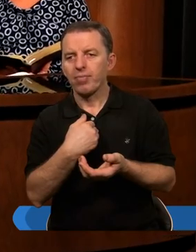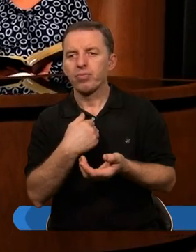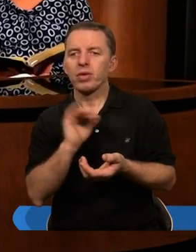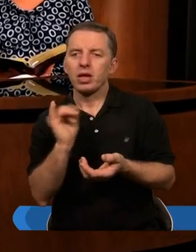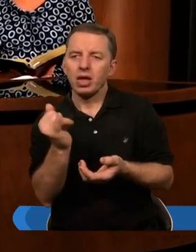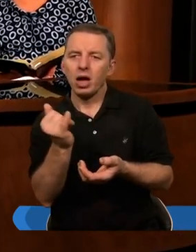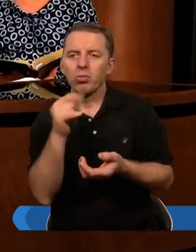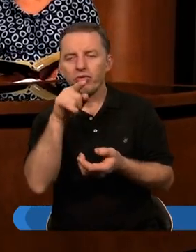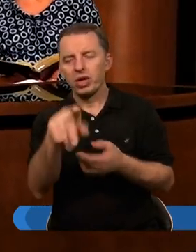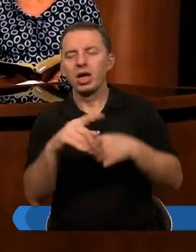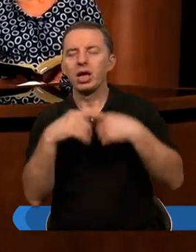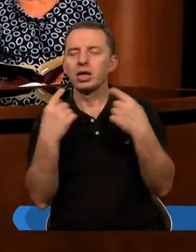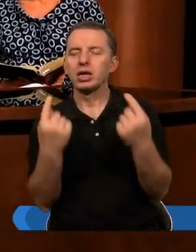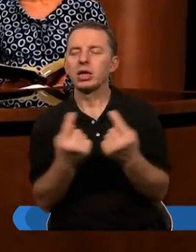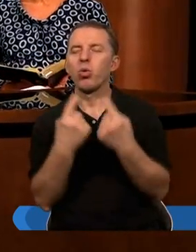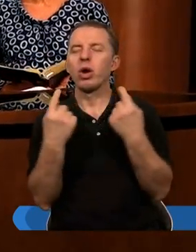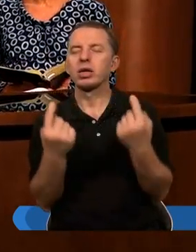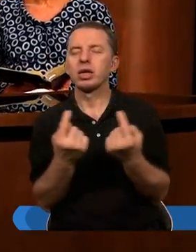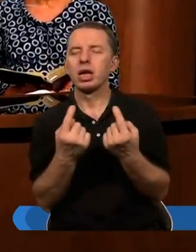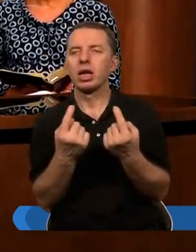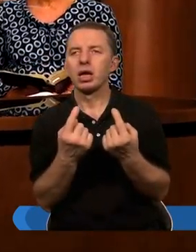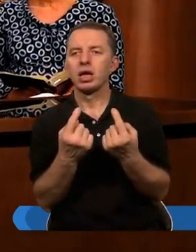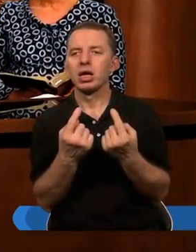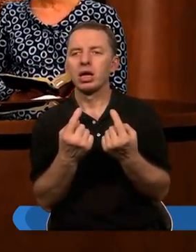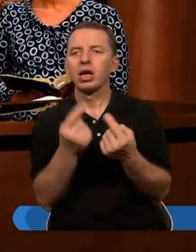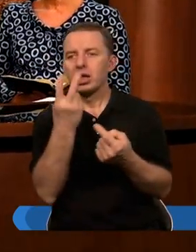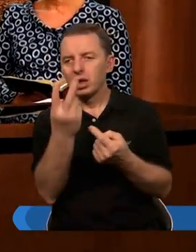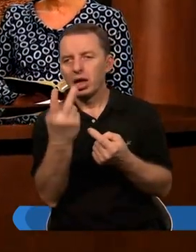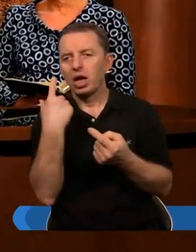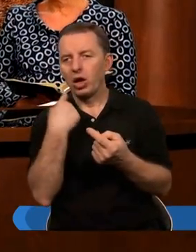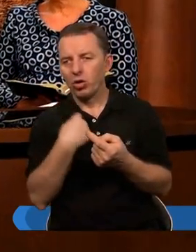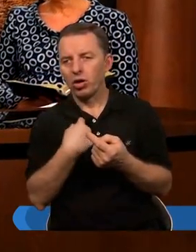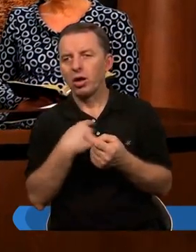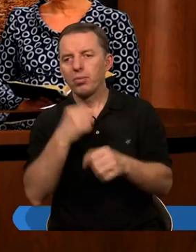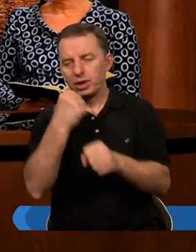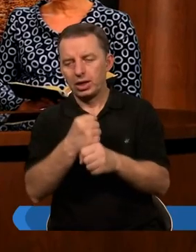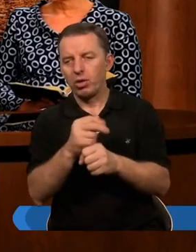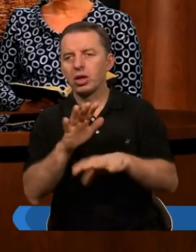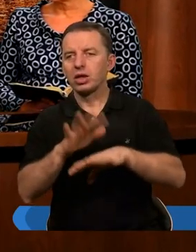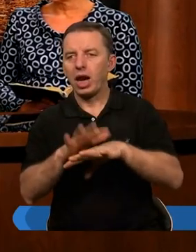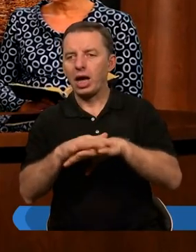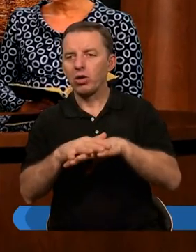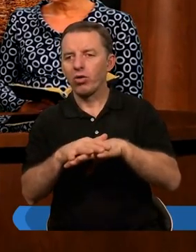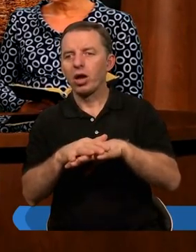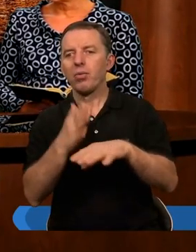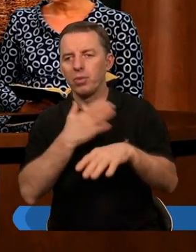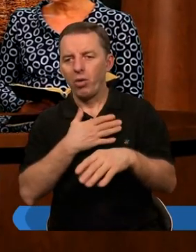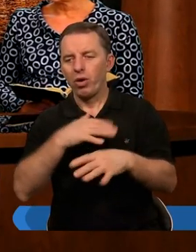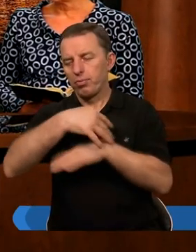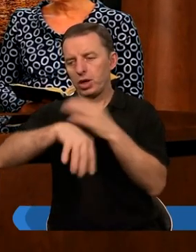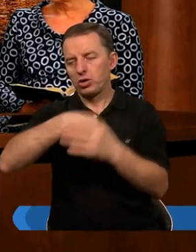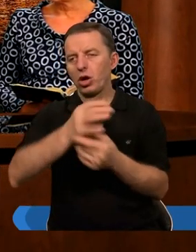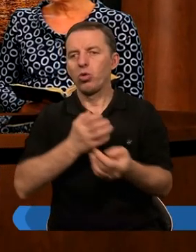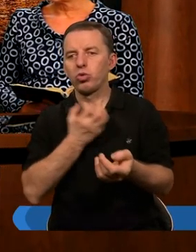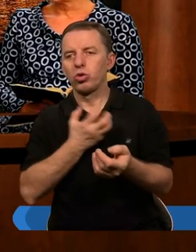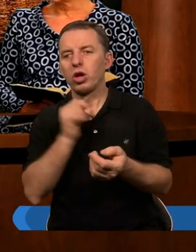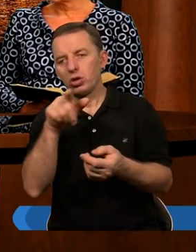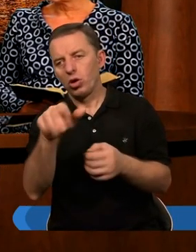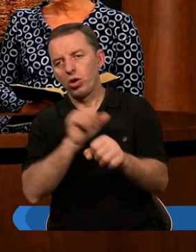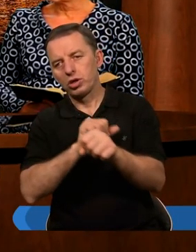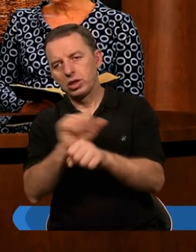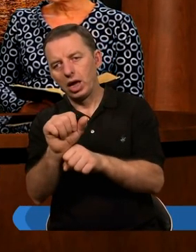jakby no w tej sytuacji i dwie osoby przestały pracować i potem miałam mieszane uczucia. Czy to